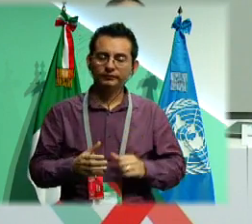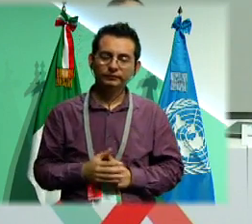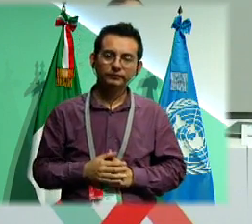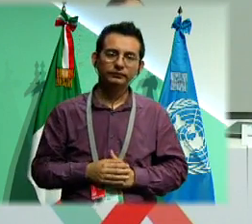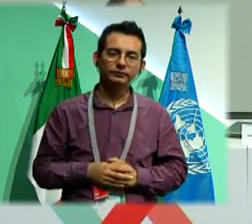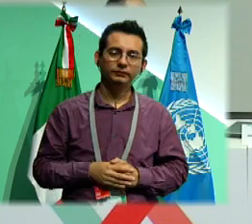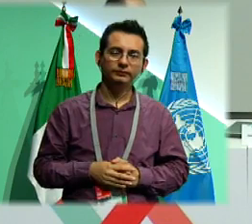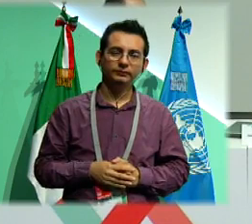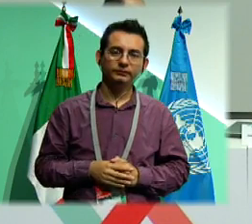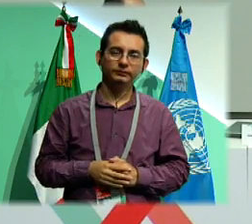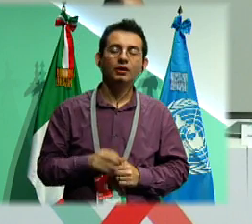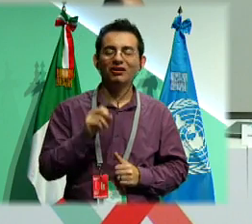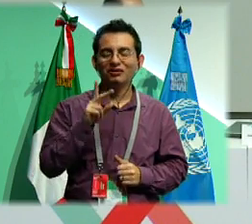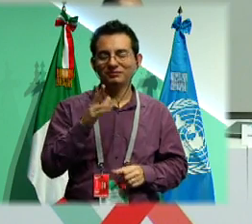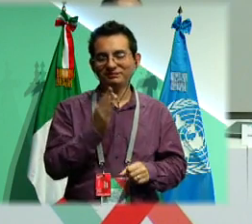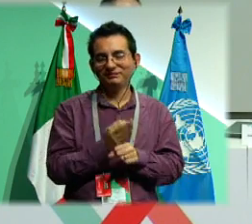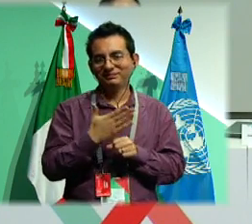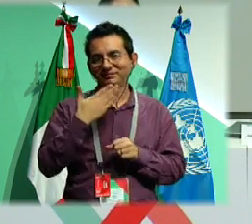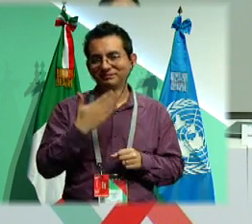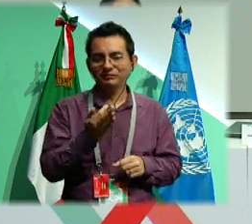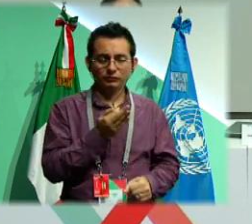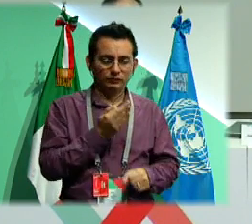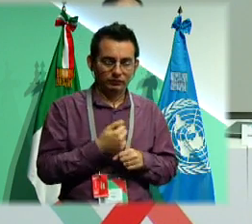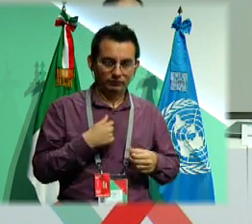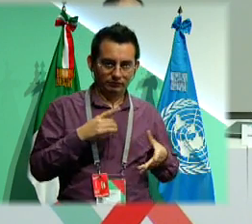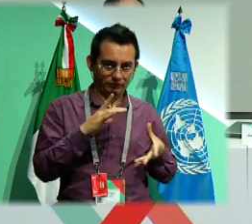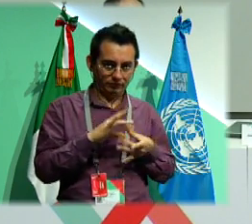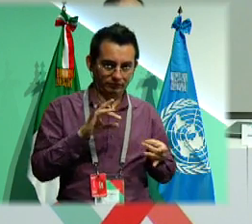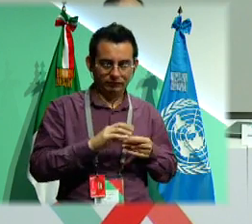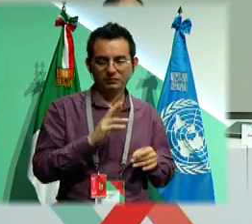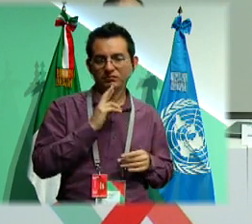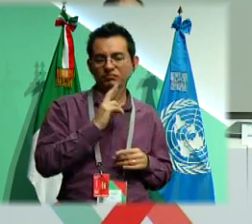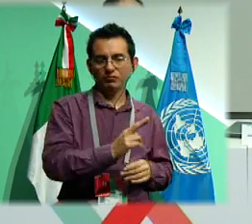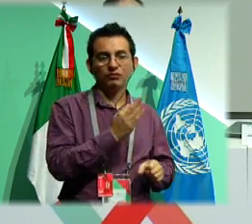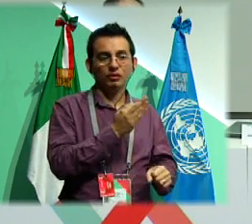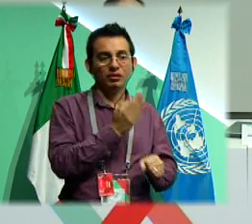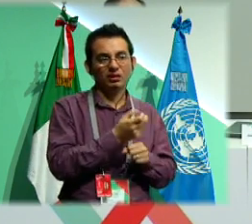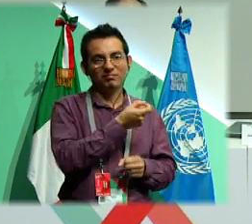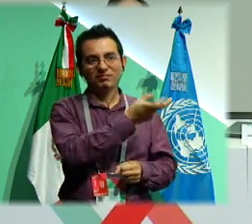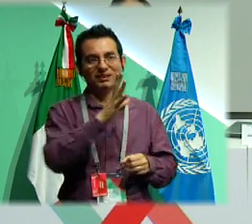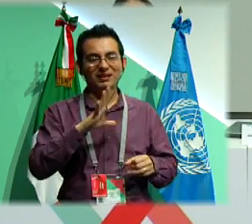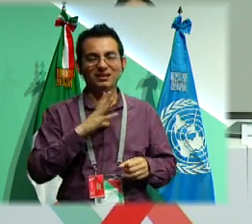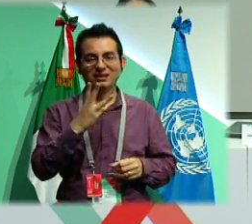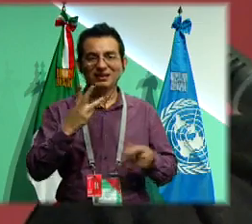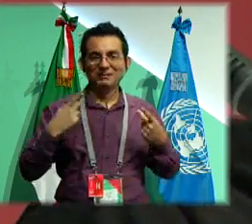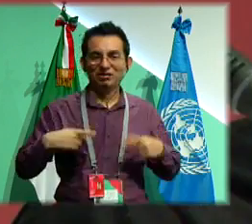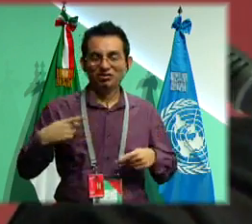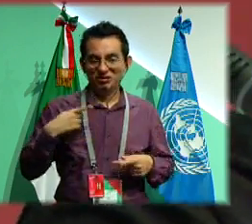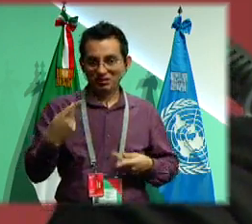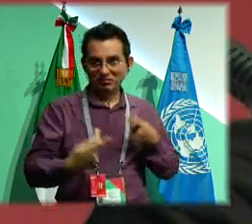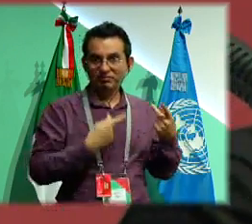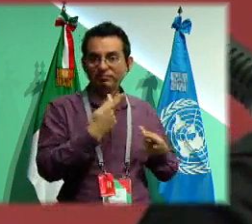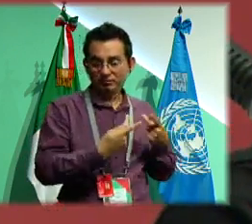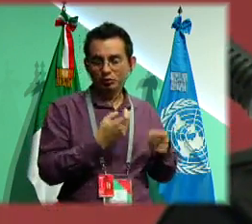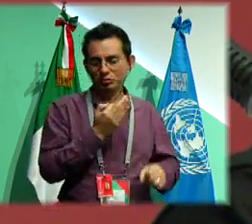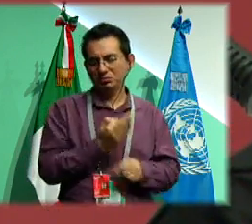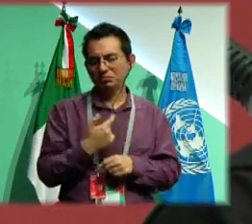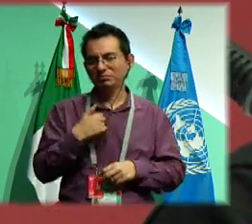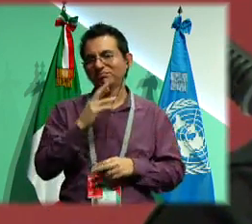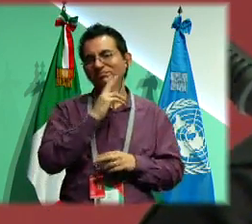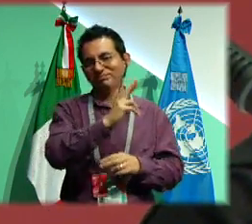Jérémy, je voudrais répondre à ces trois questions et à Juan Antonio et à Joseph également.